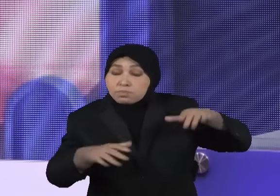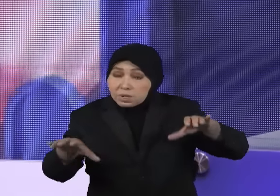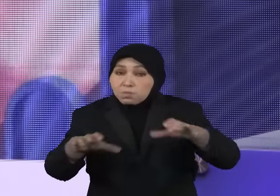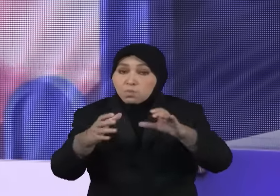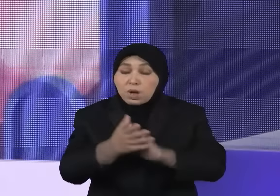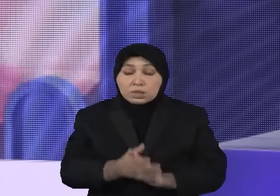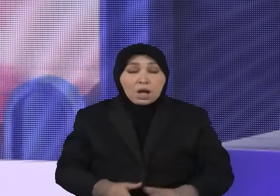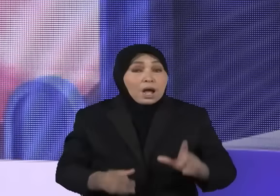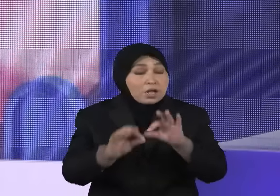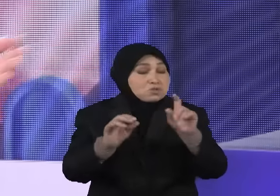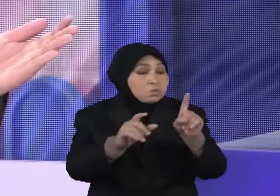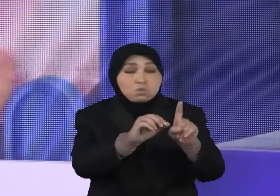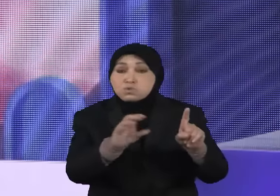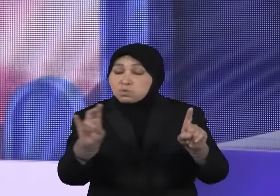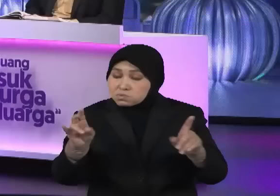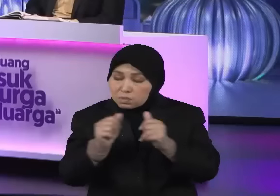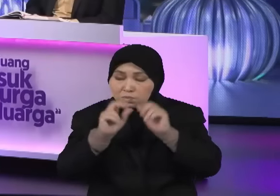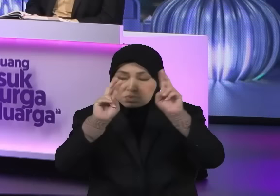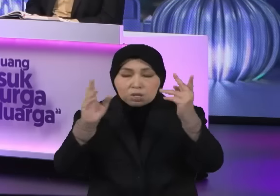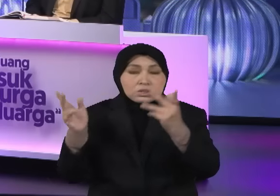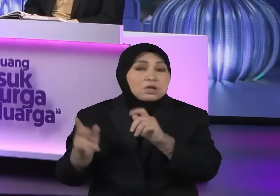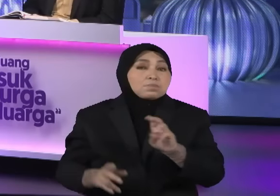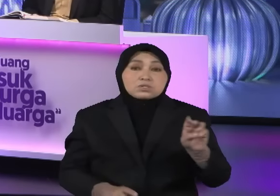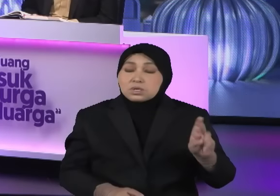dilaksanakan. Ayat 107 bersama Al-Fadhil Ustaz Tirmizi.